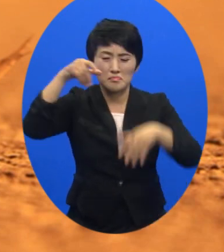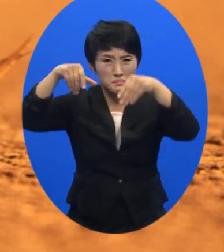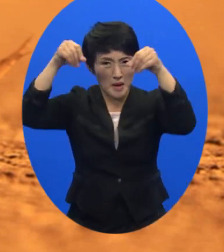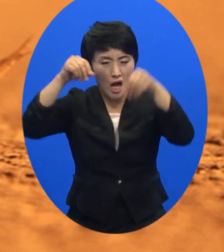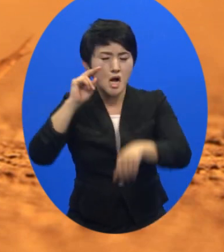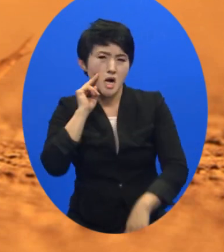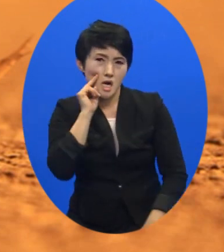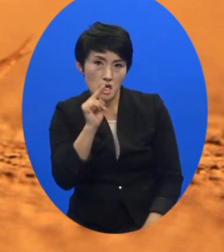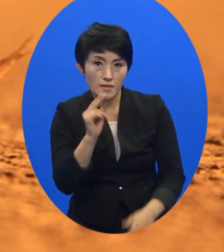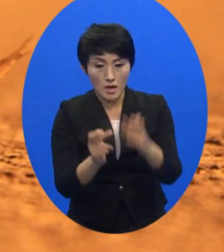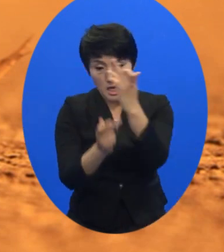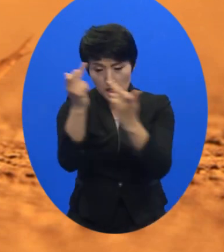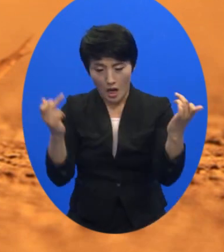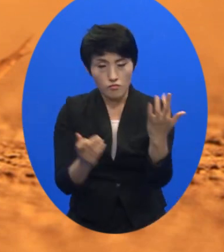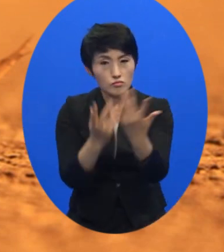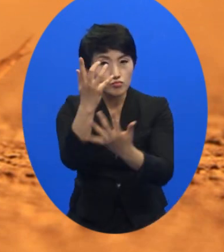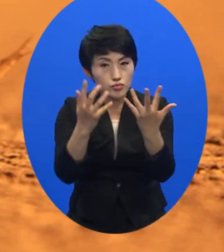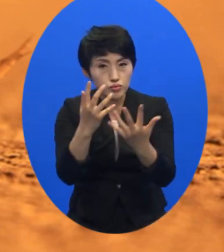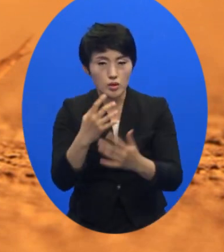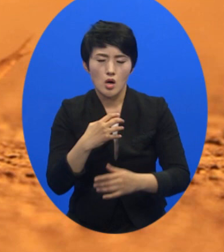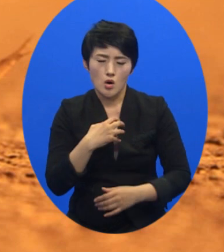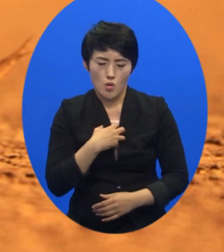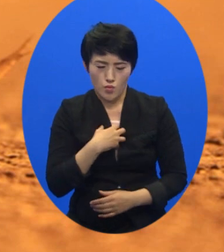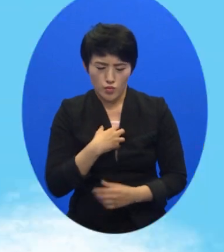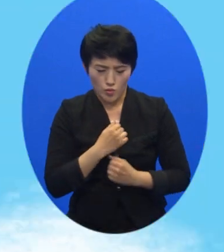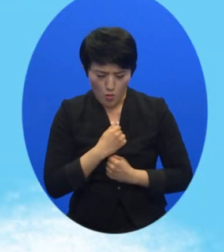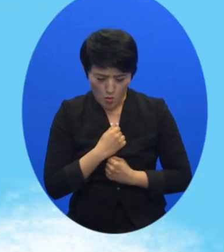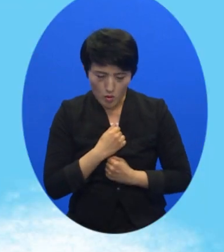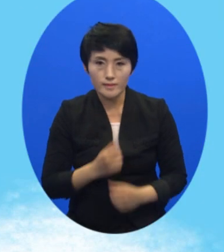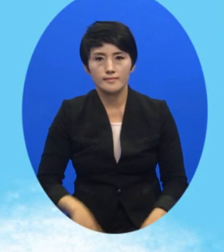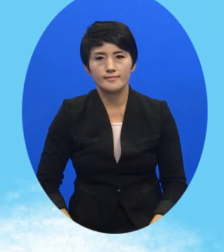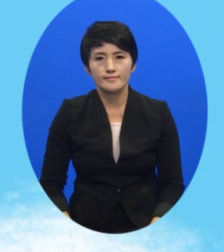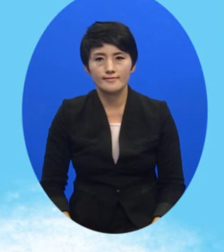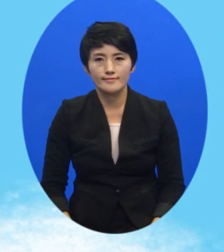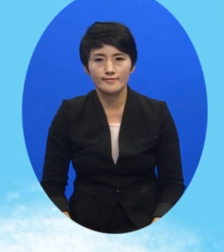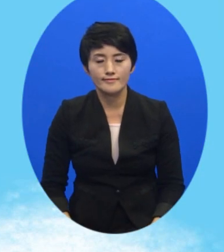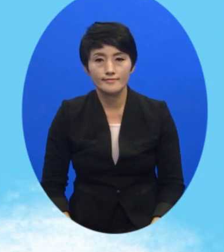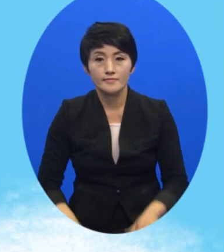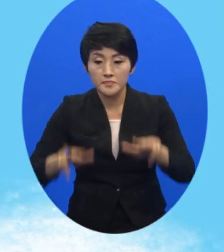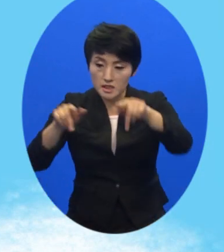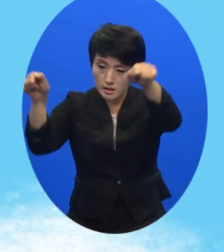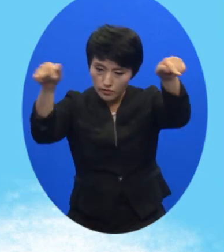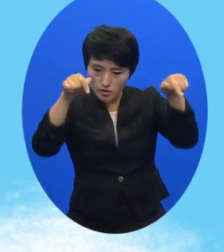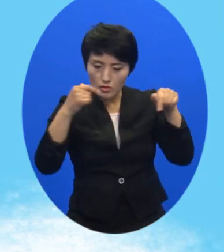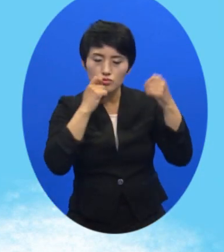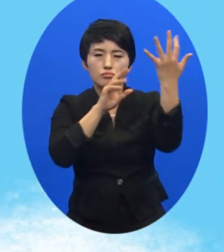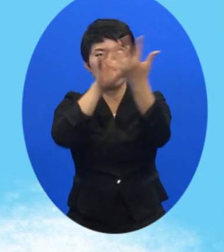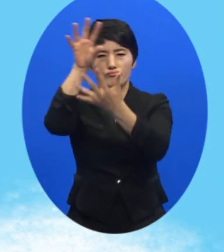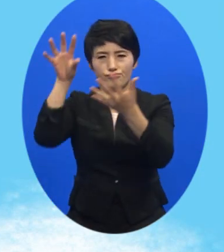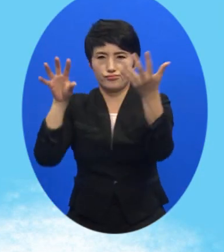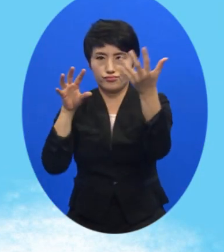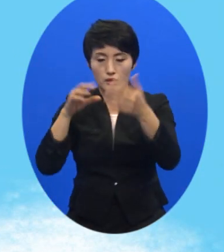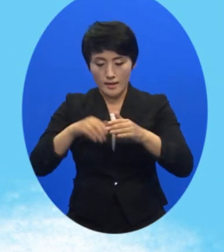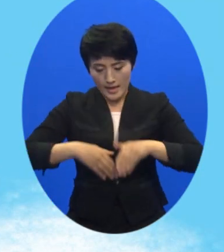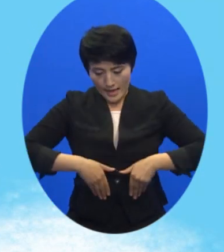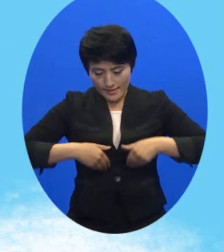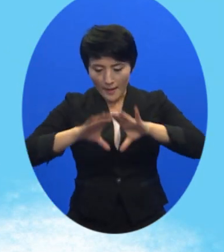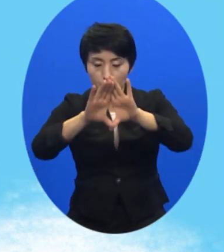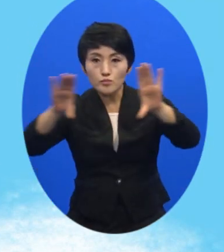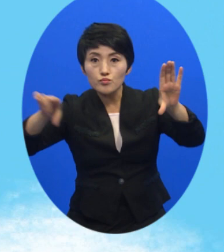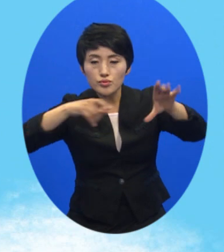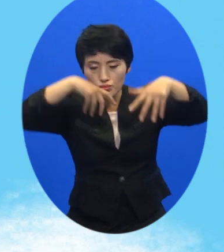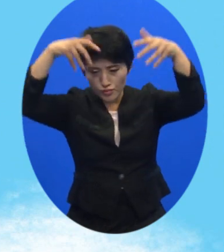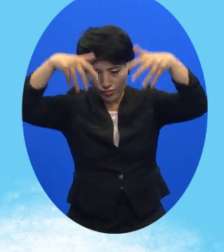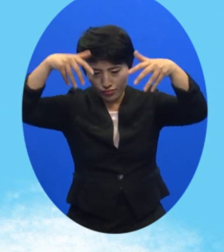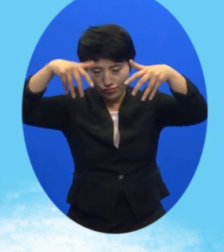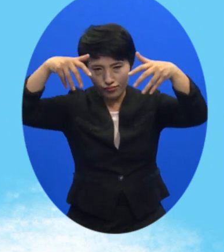건조하겠습니다. 산불 등 화재 예방에 각별히 유의하시기 바랍니다. 현재 전국이 대체로 흐린 가운데 남부 지방에는 비가